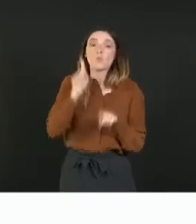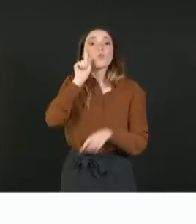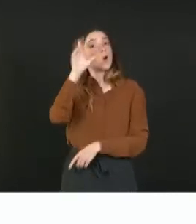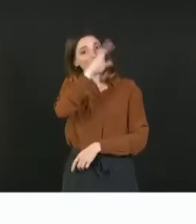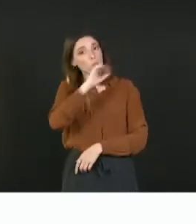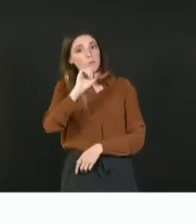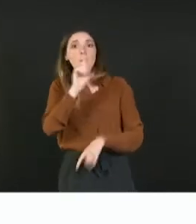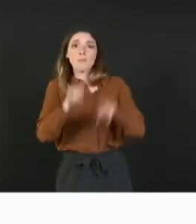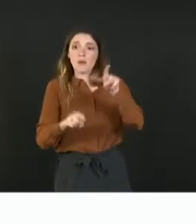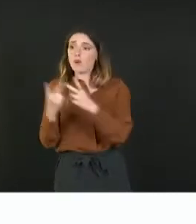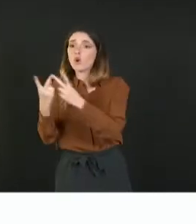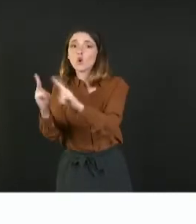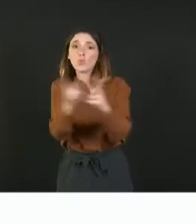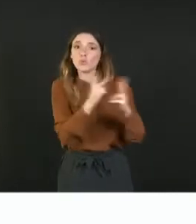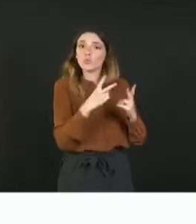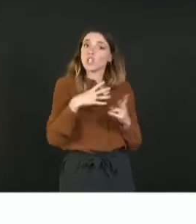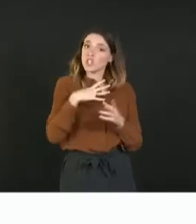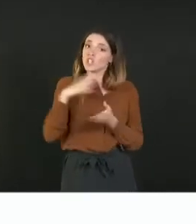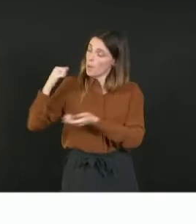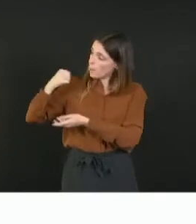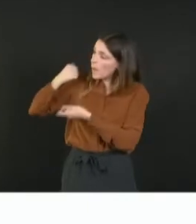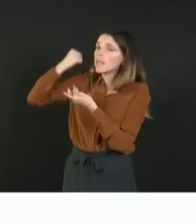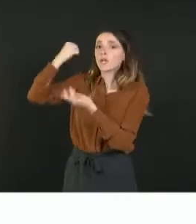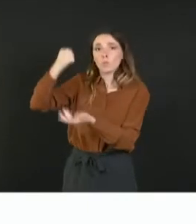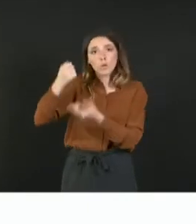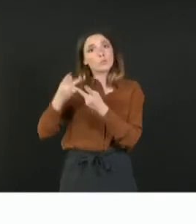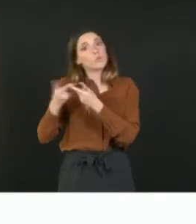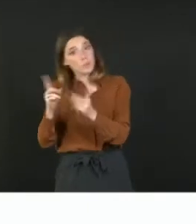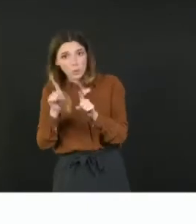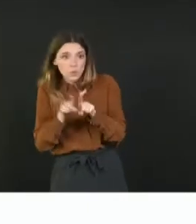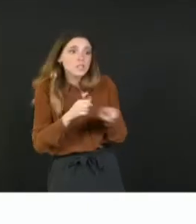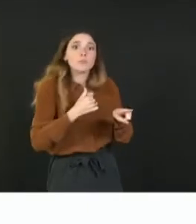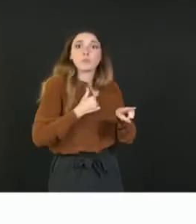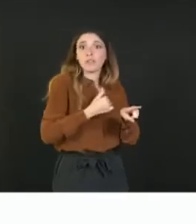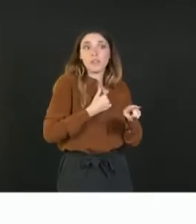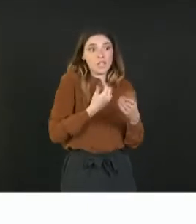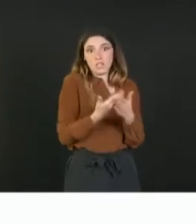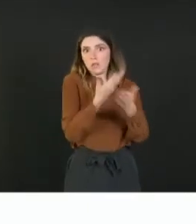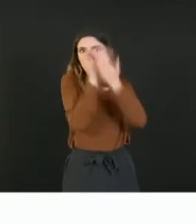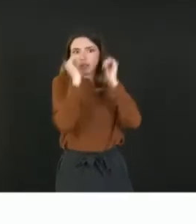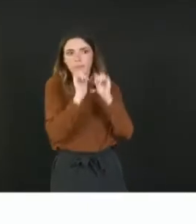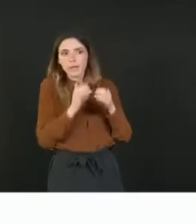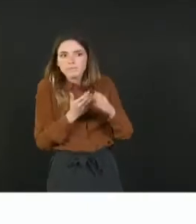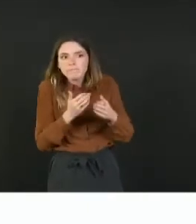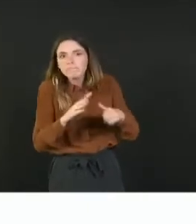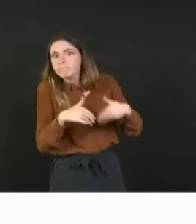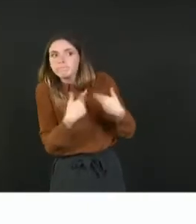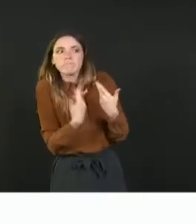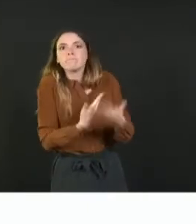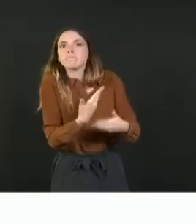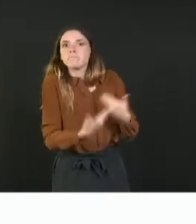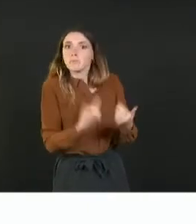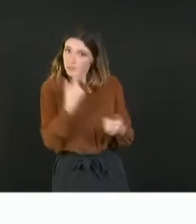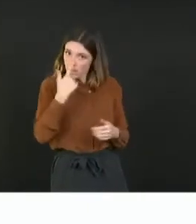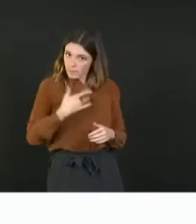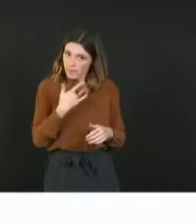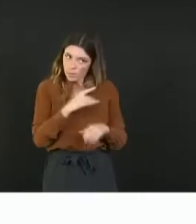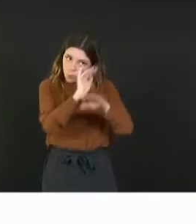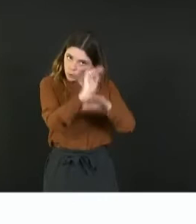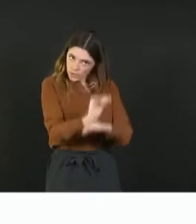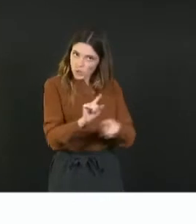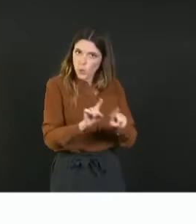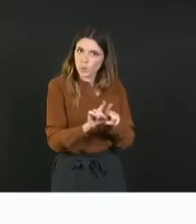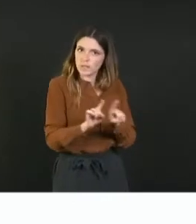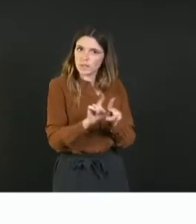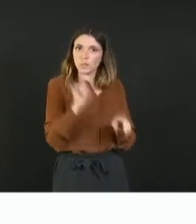les communes, il existe un patrimoine privé et on ne sait jamais ce qui peut se passer dans l'avenir. Et ça peut être intéressant de protéger, parce qu'effectivement, il y a un cahier des